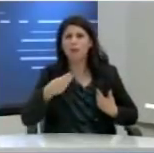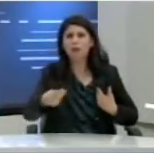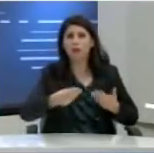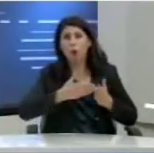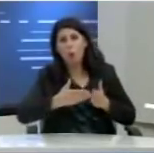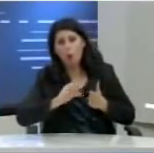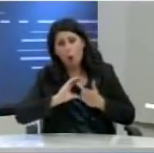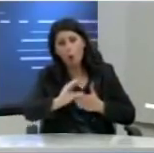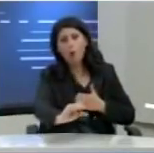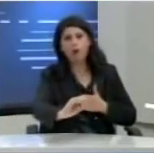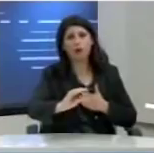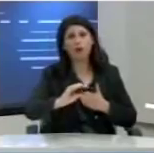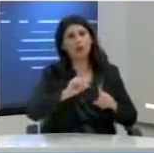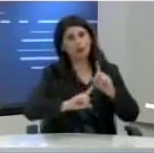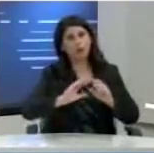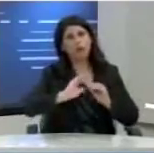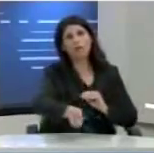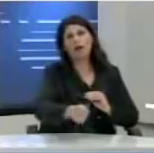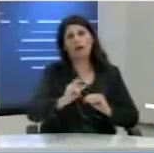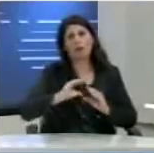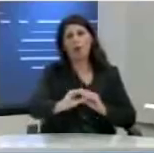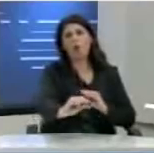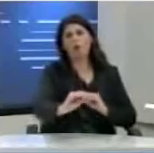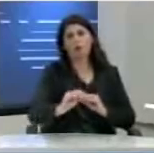όλοι, σε αυτούς που δεν θα τη δώσουμε όλοι.